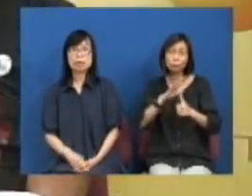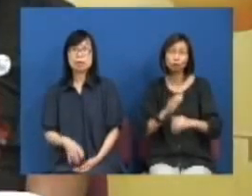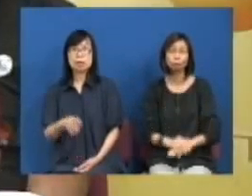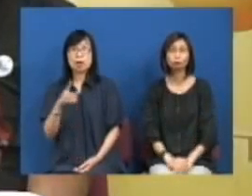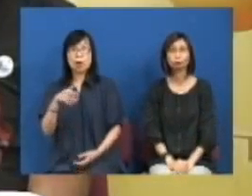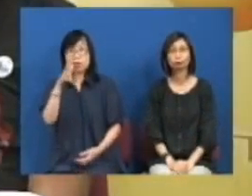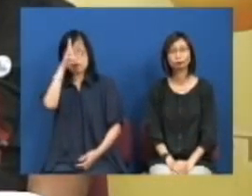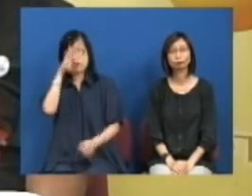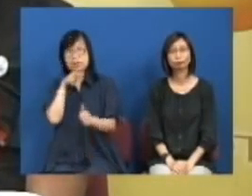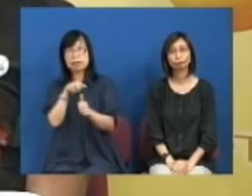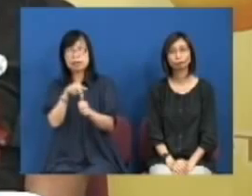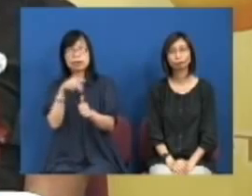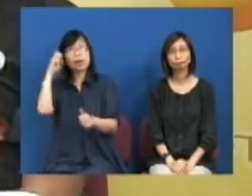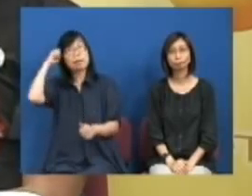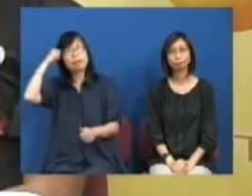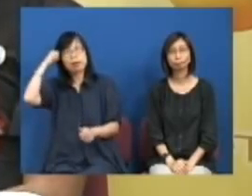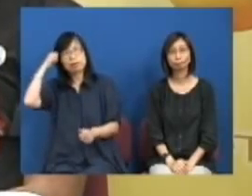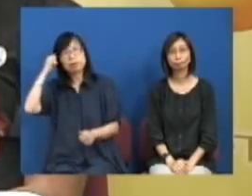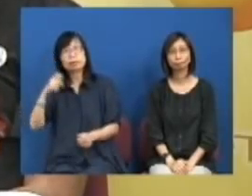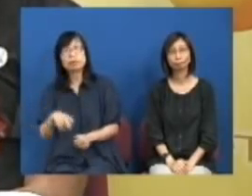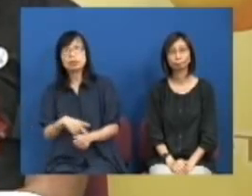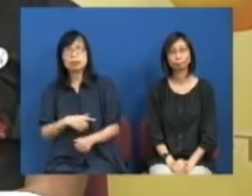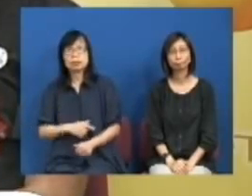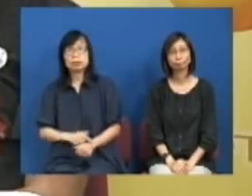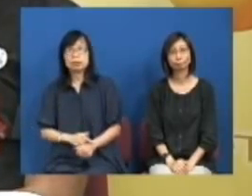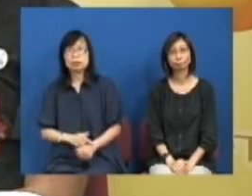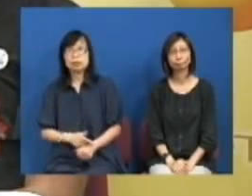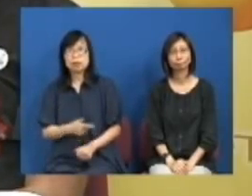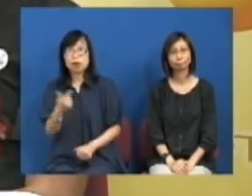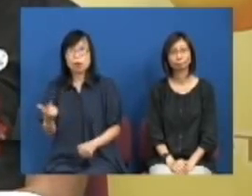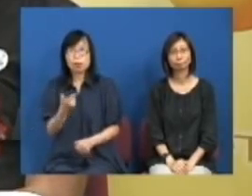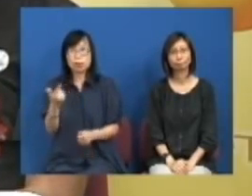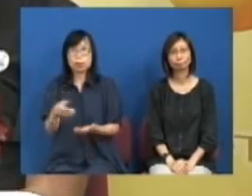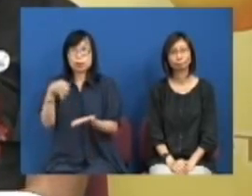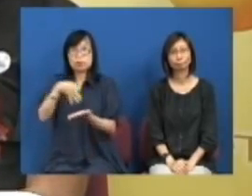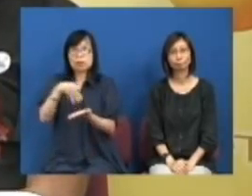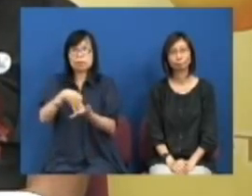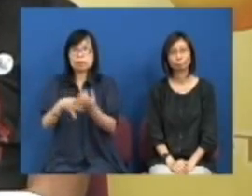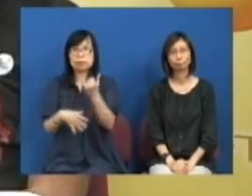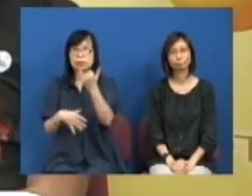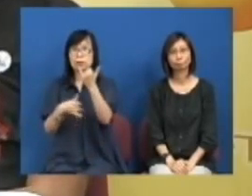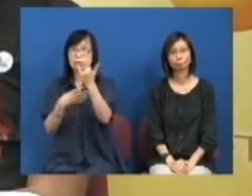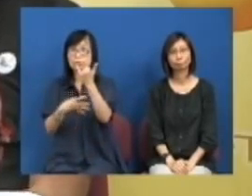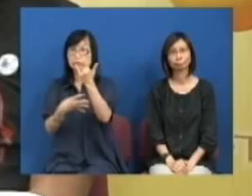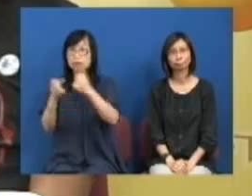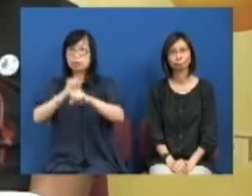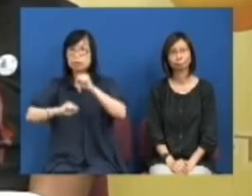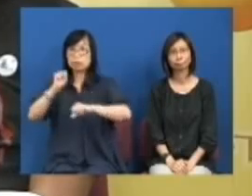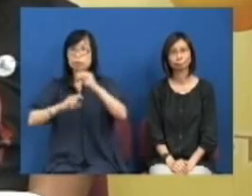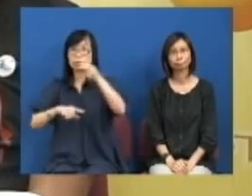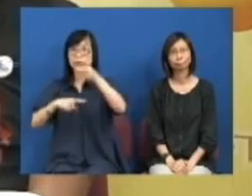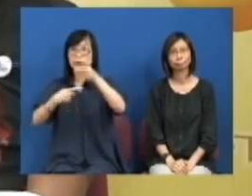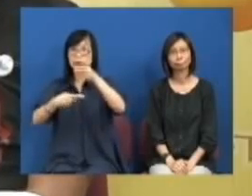個係一個政治嘅判斷啦，即係對於好多嘅參加六四運動嘅人，即係同其他參加政治運